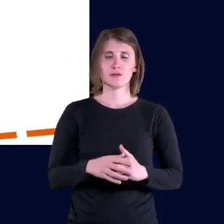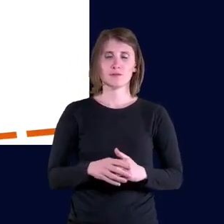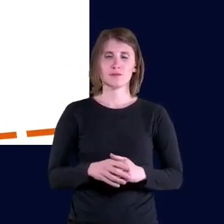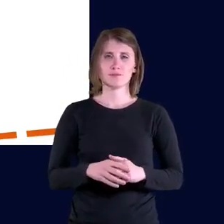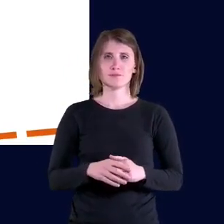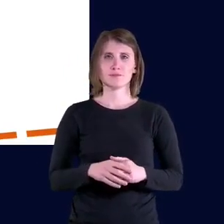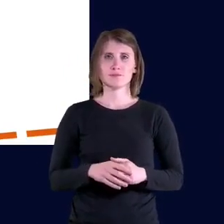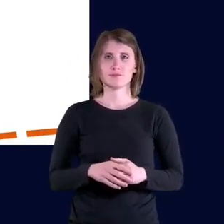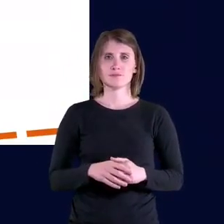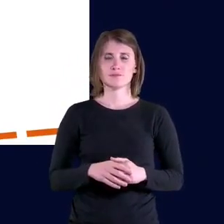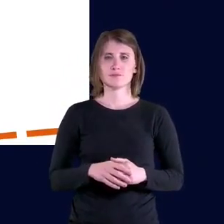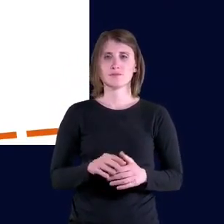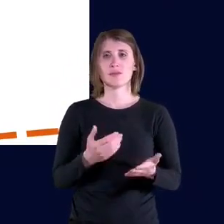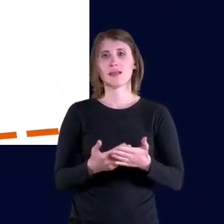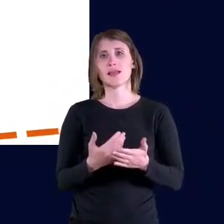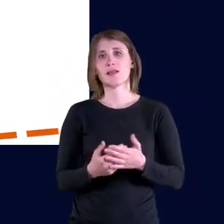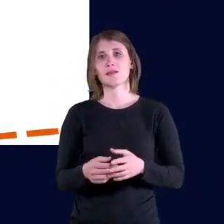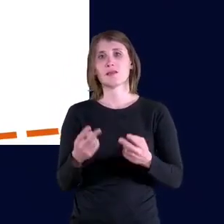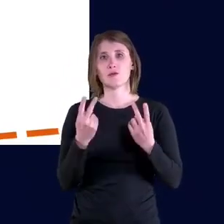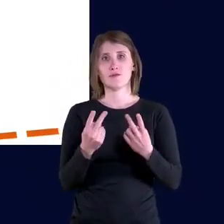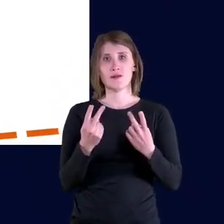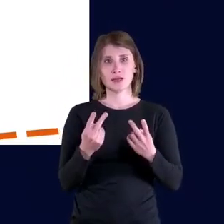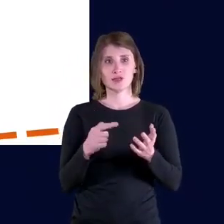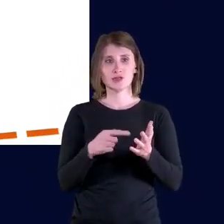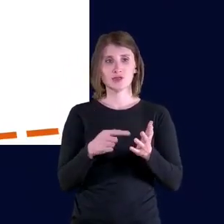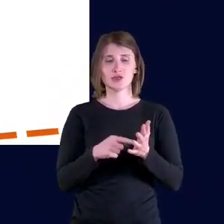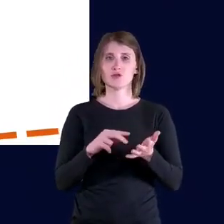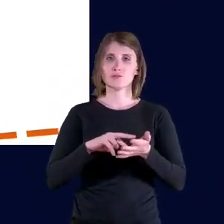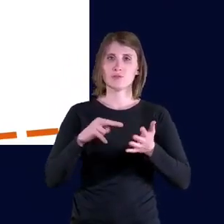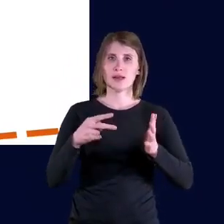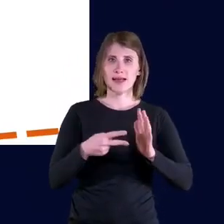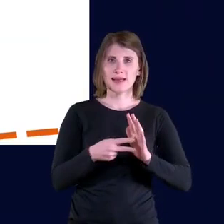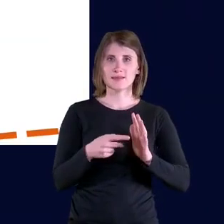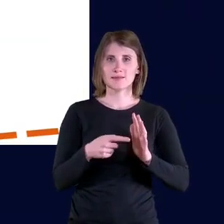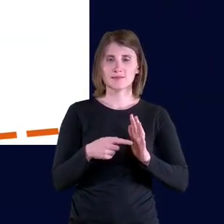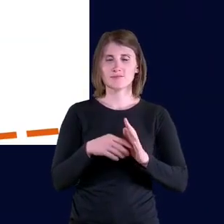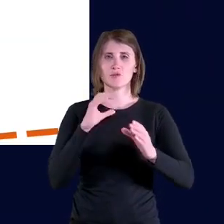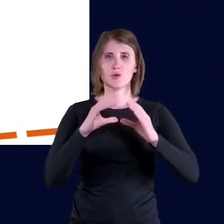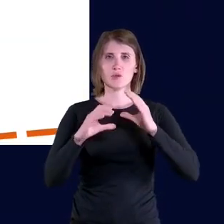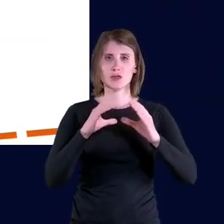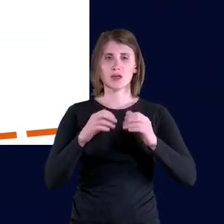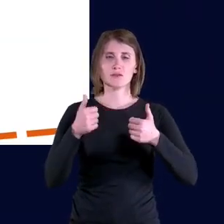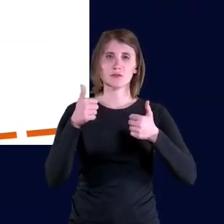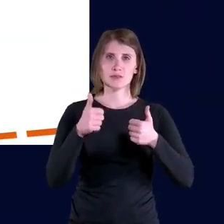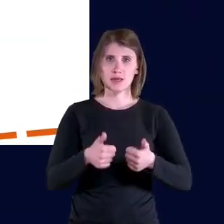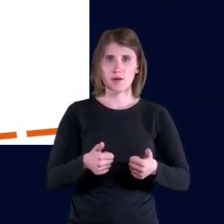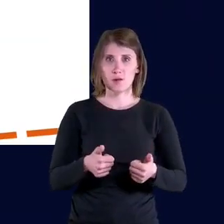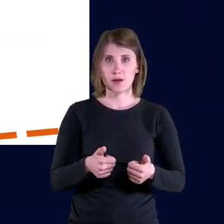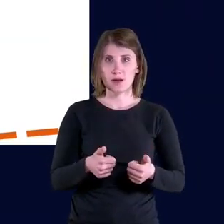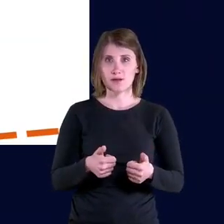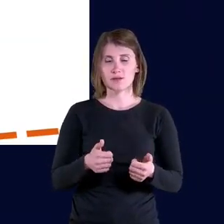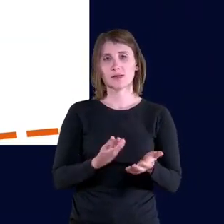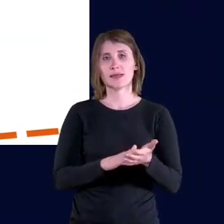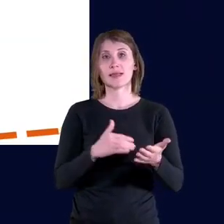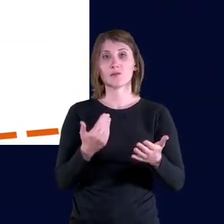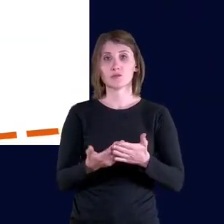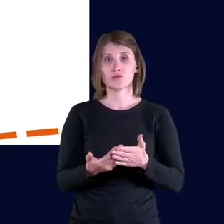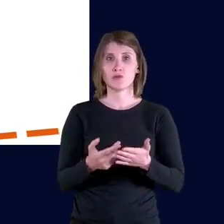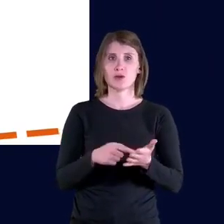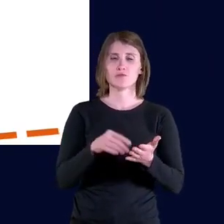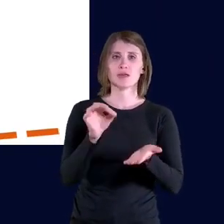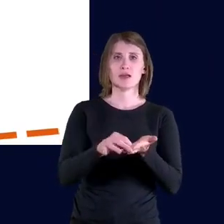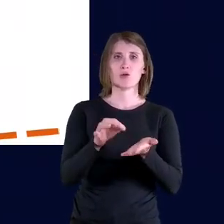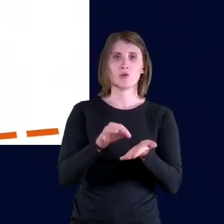to ważna jest strategia w planowaniu i komunikatów całych na przykład